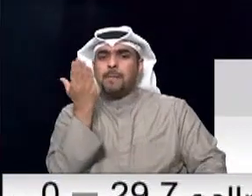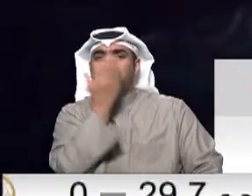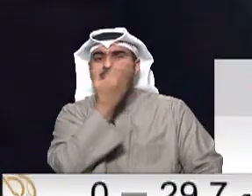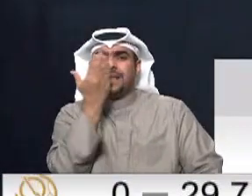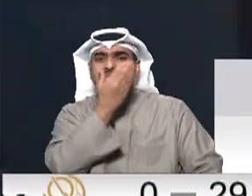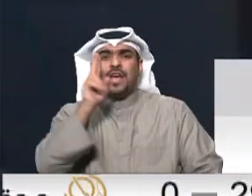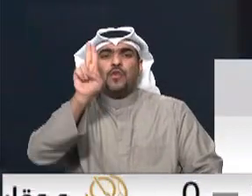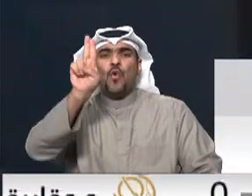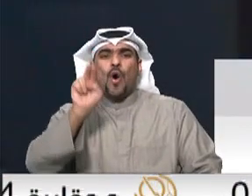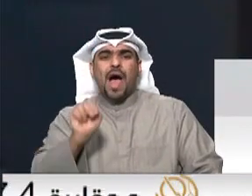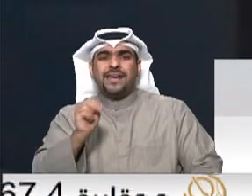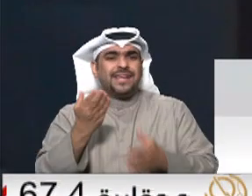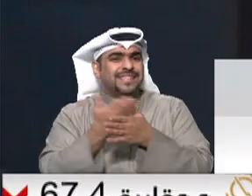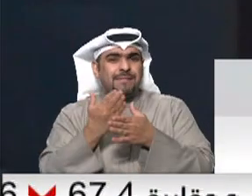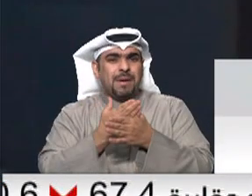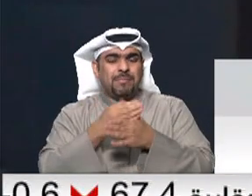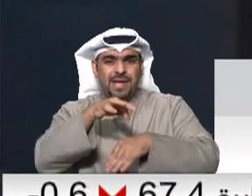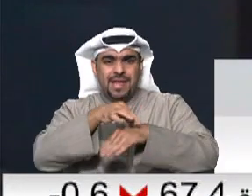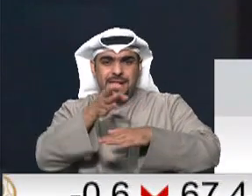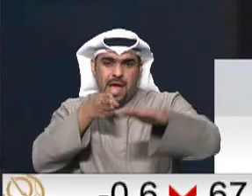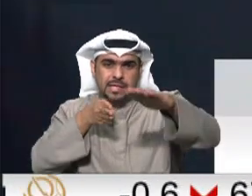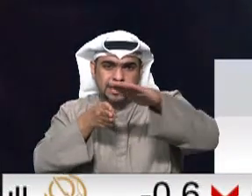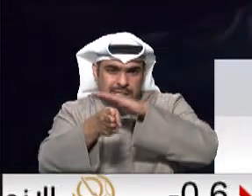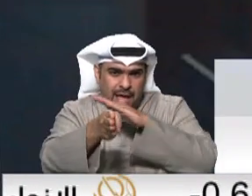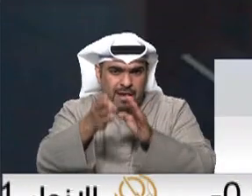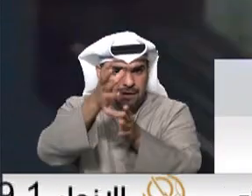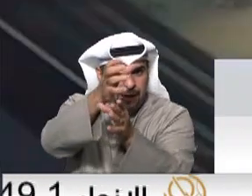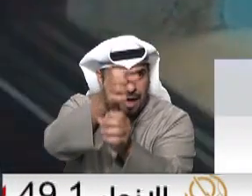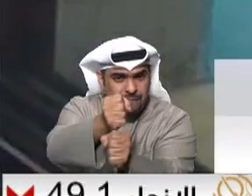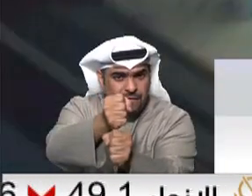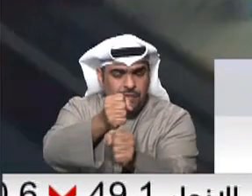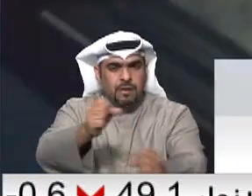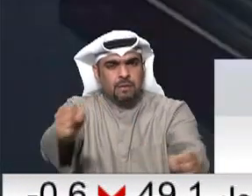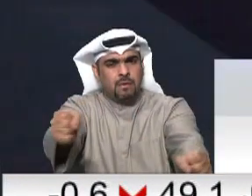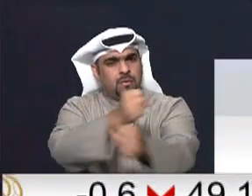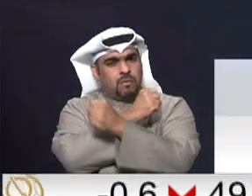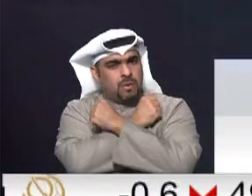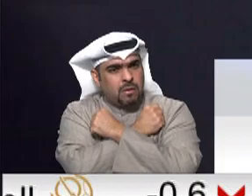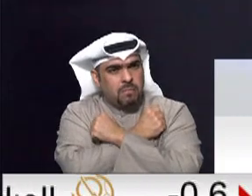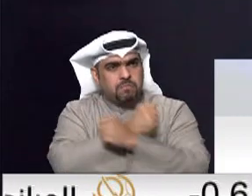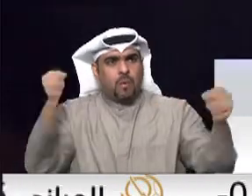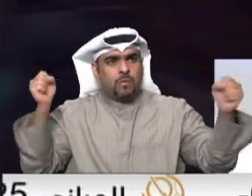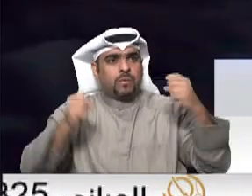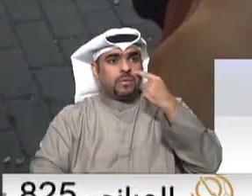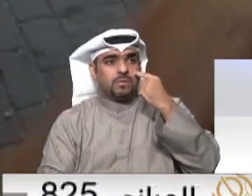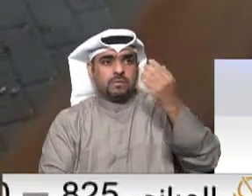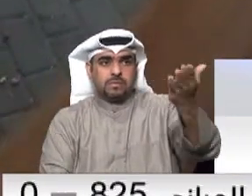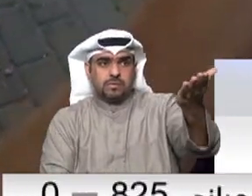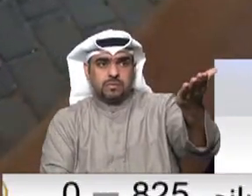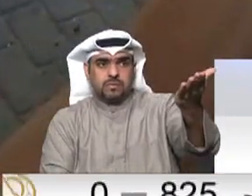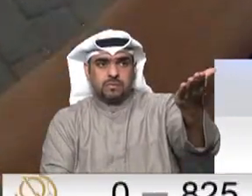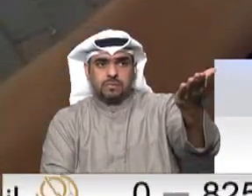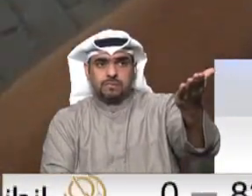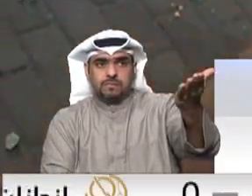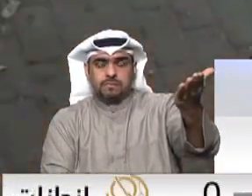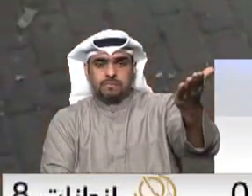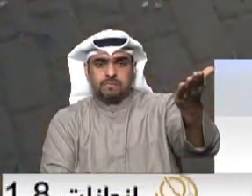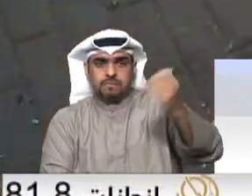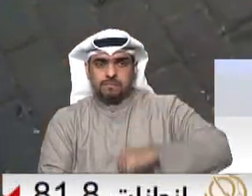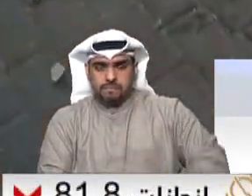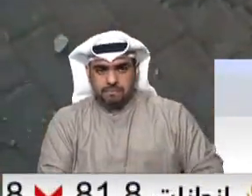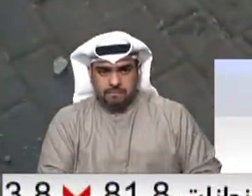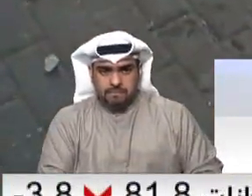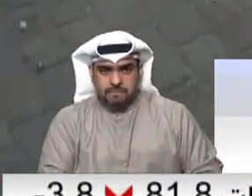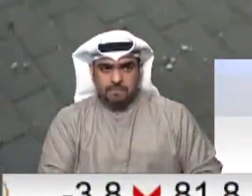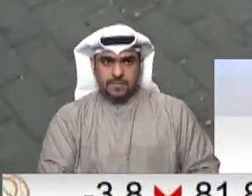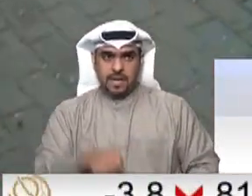غوث وتشغيل اللاجئين الفلسطينيين الأونروا في منطقة الدرج شرقي مدينة غزة. هذا الاستهداف من